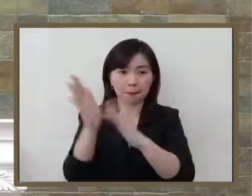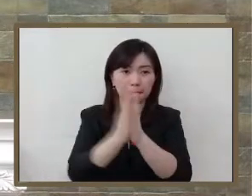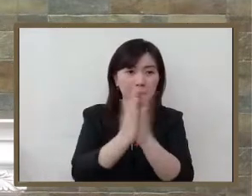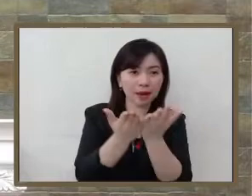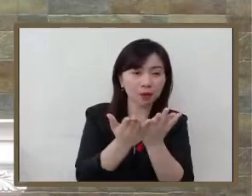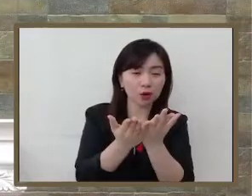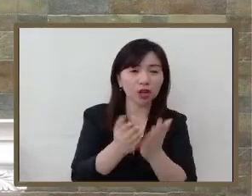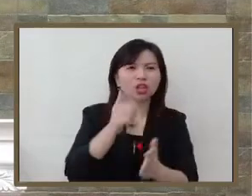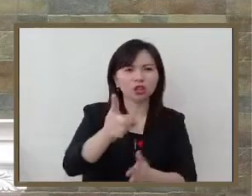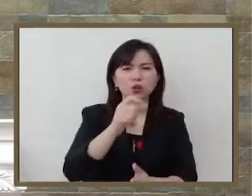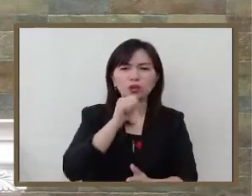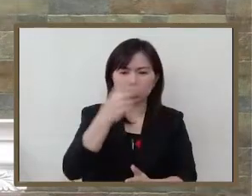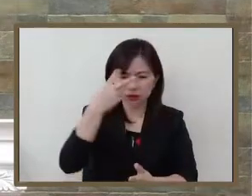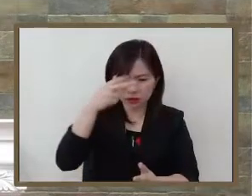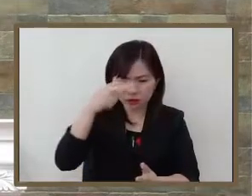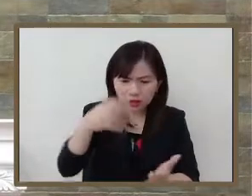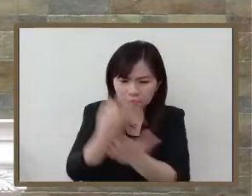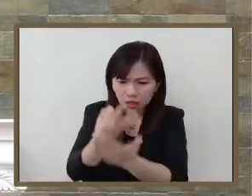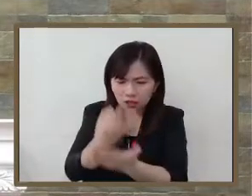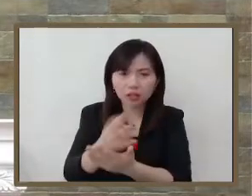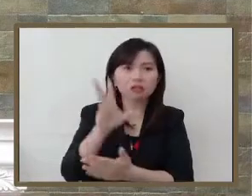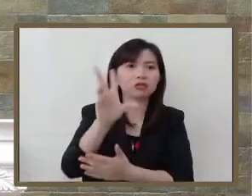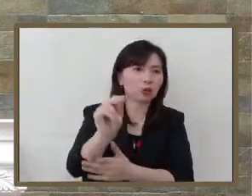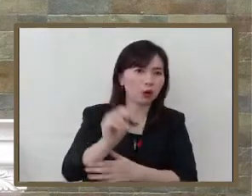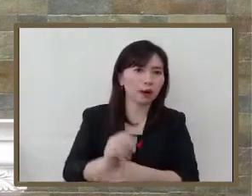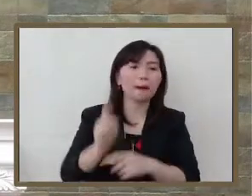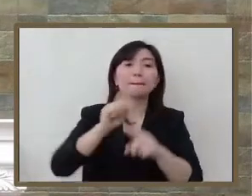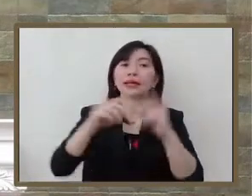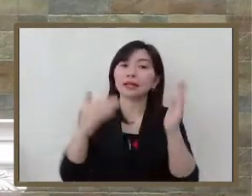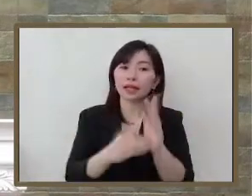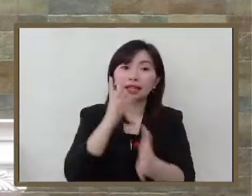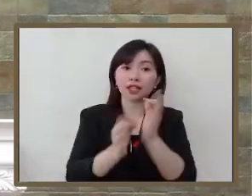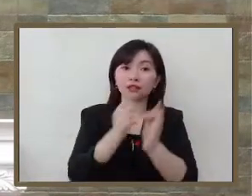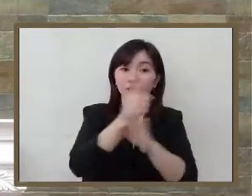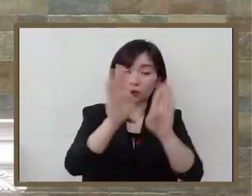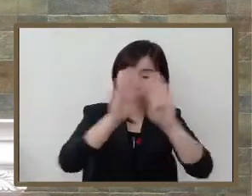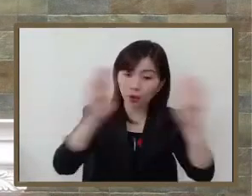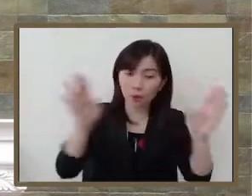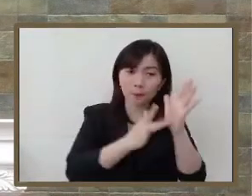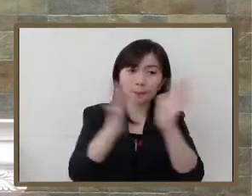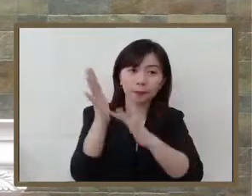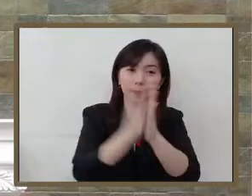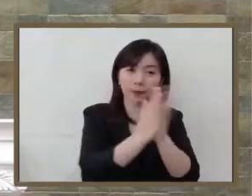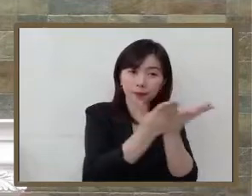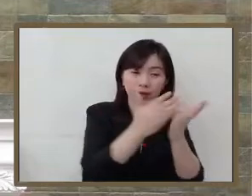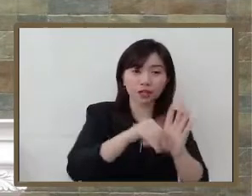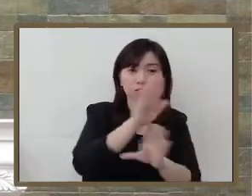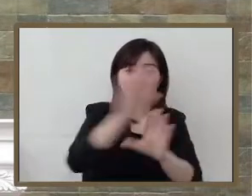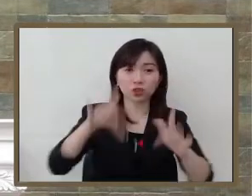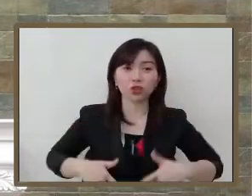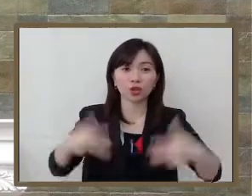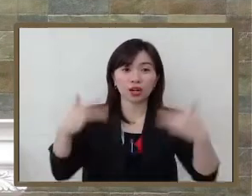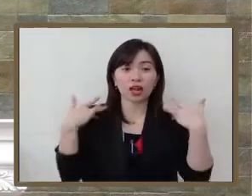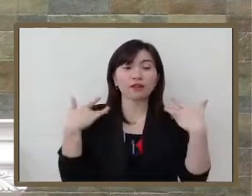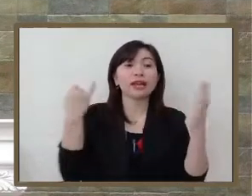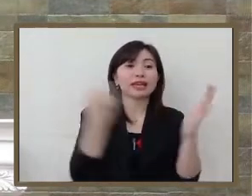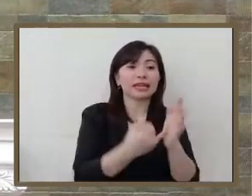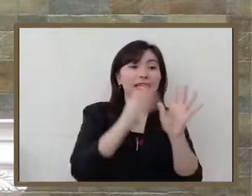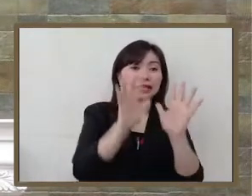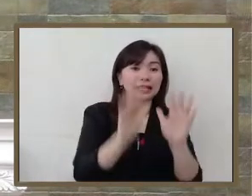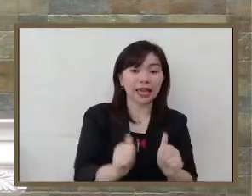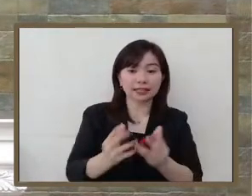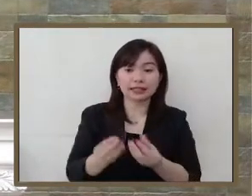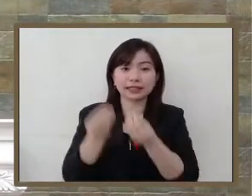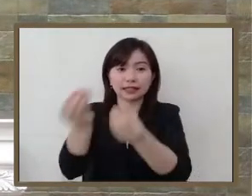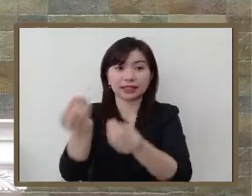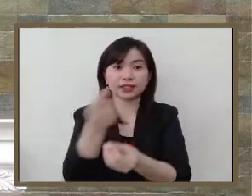a moment. Pero kapag itong klaseng armory ang binuksan mo sa buhay mo, it can give you, sabi sa book